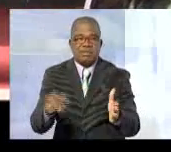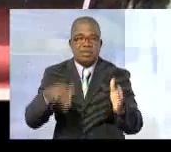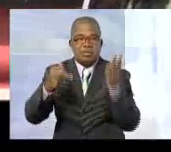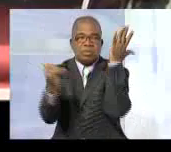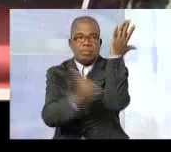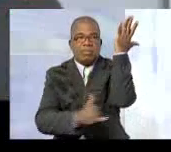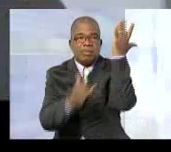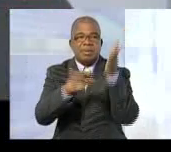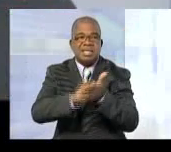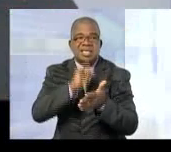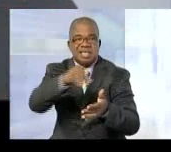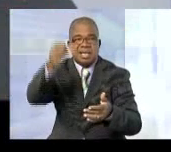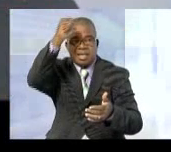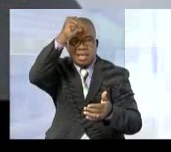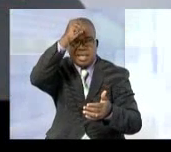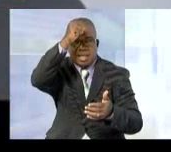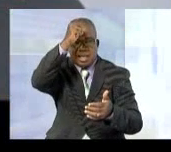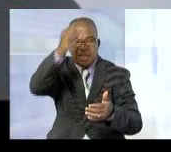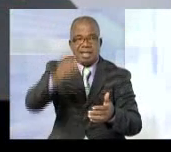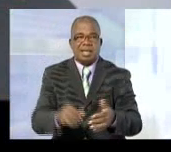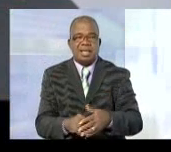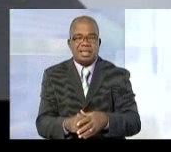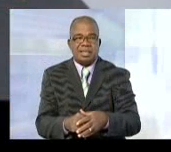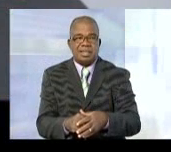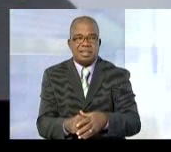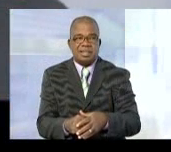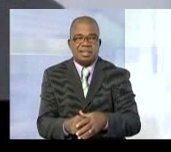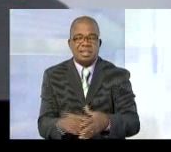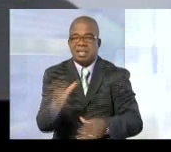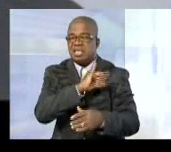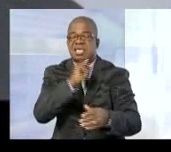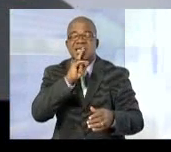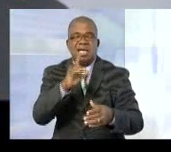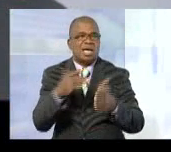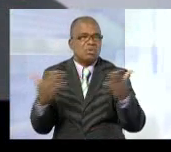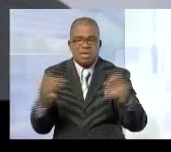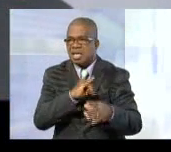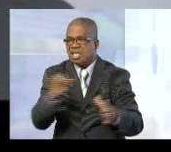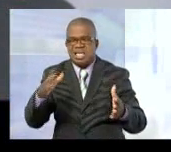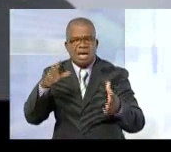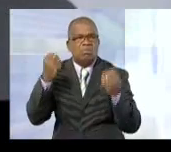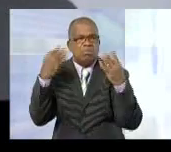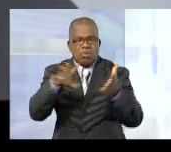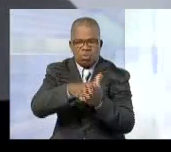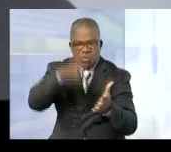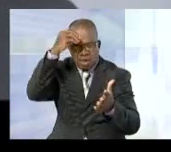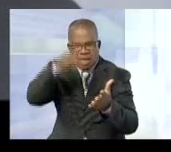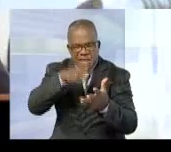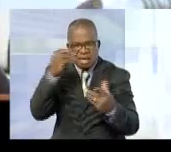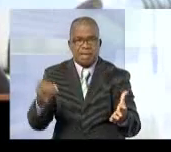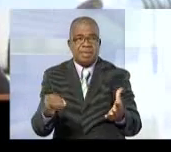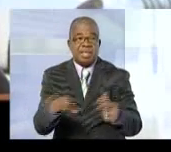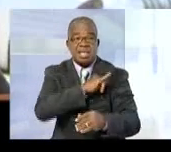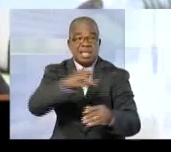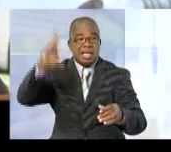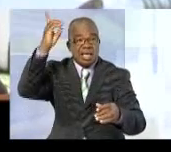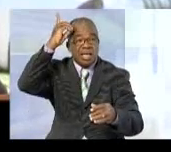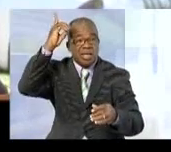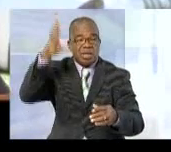de l'Église catholique, il était archevêque titulaire. Au plan académique, il était diplômé d'un doctorat en